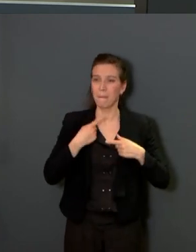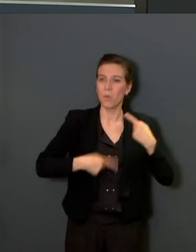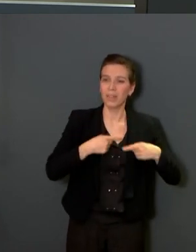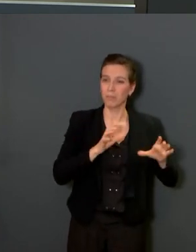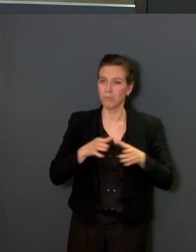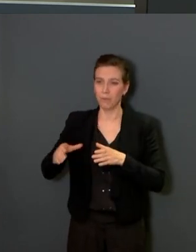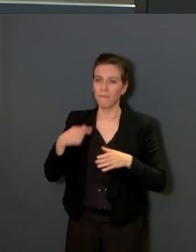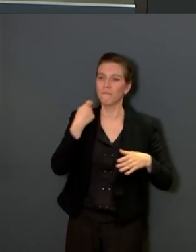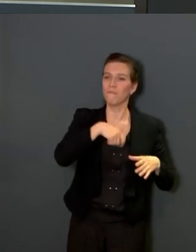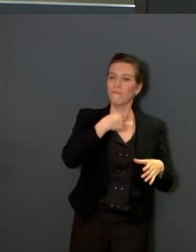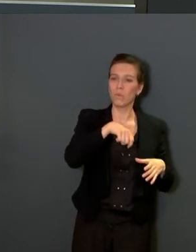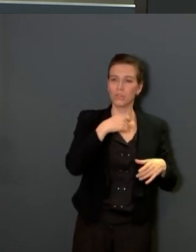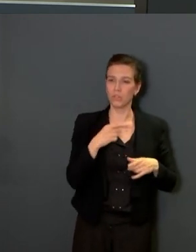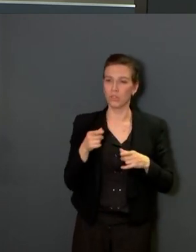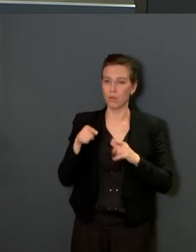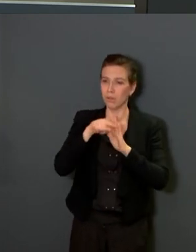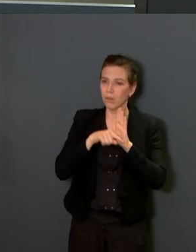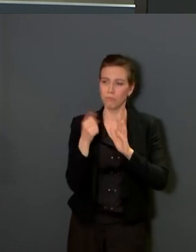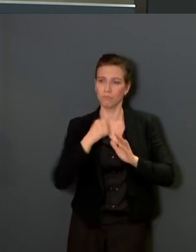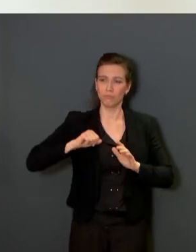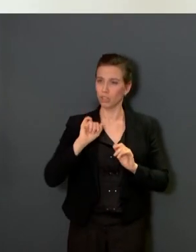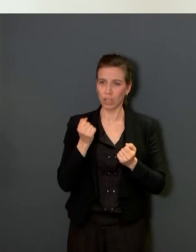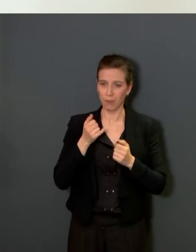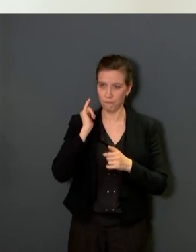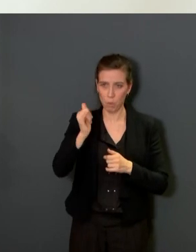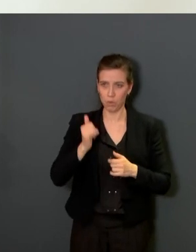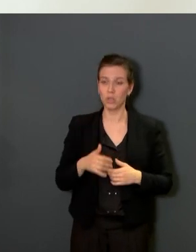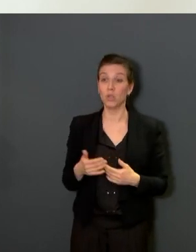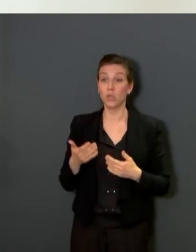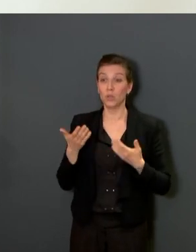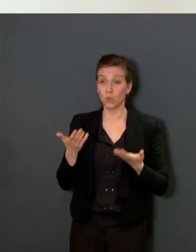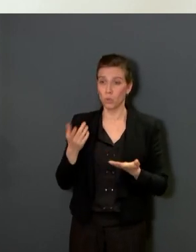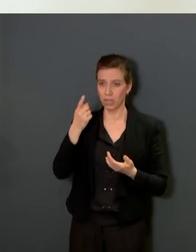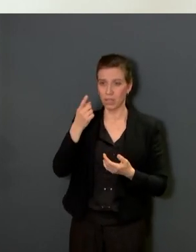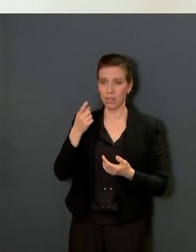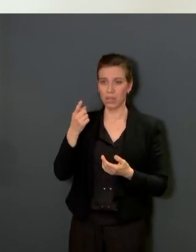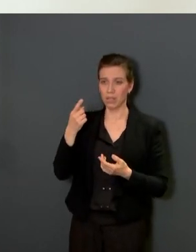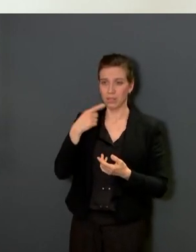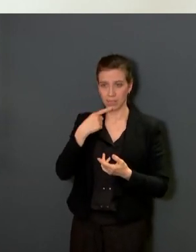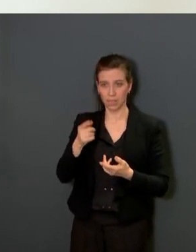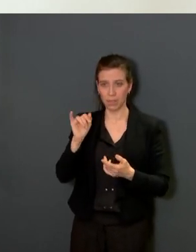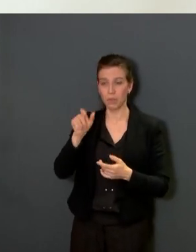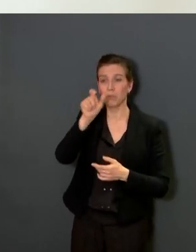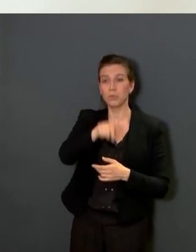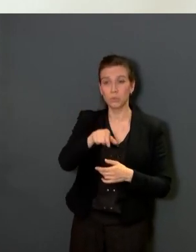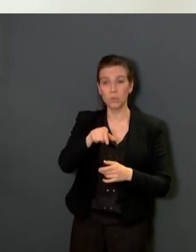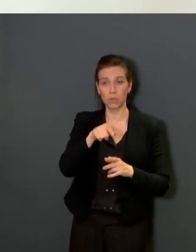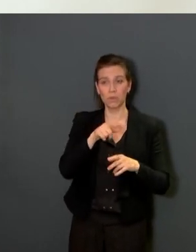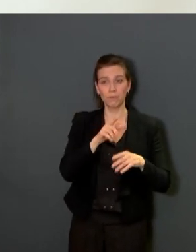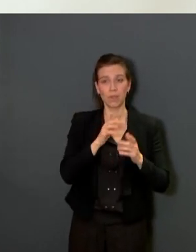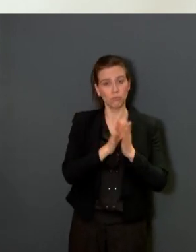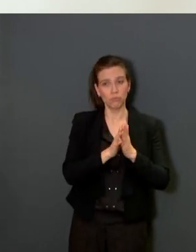houden. Het is niet meer te doen. U doet nu een oproep. U zegt van ik doe een persoonlijke oproep aan de mensen. Wees voorzichtig, hou u aan de